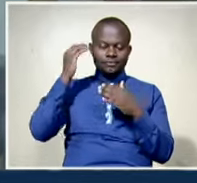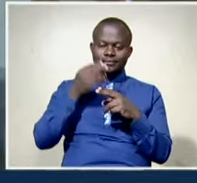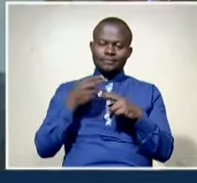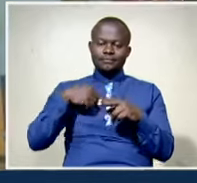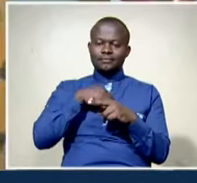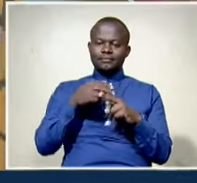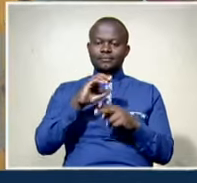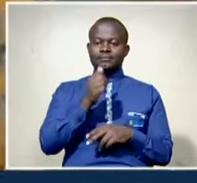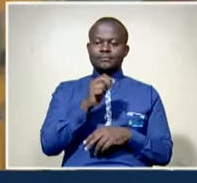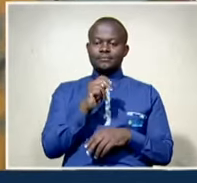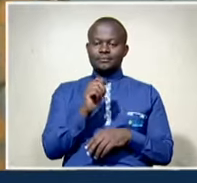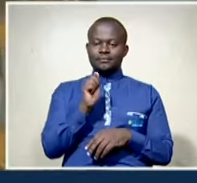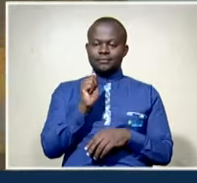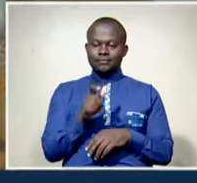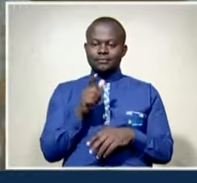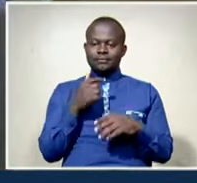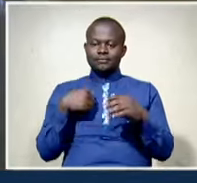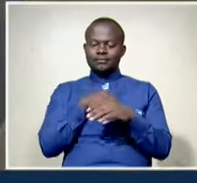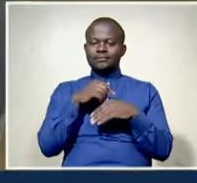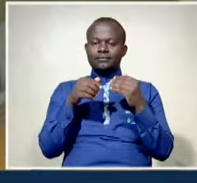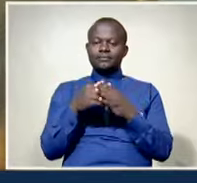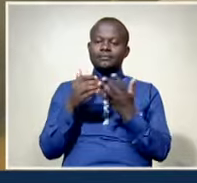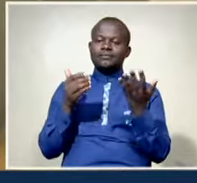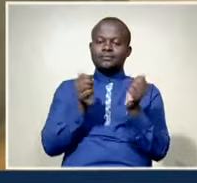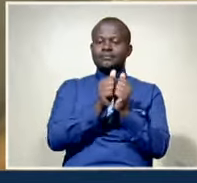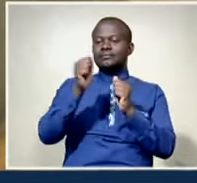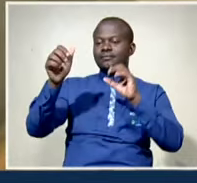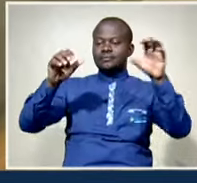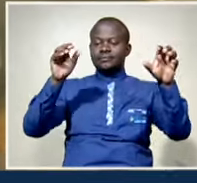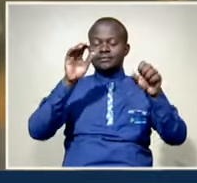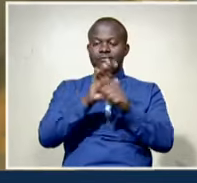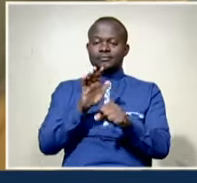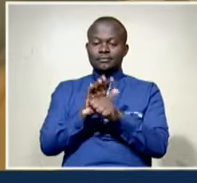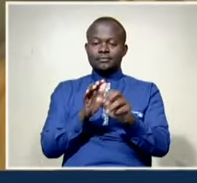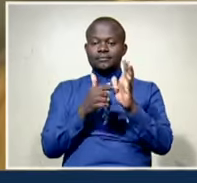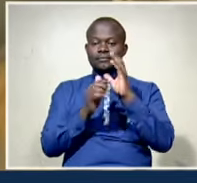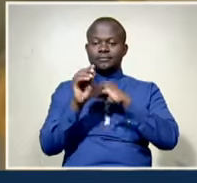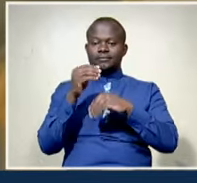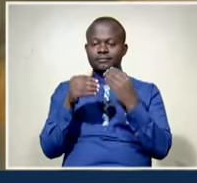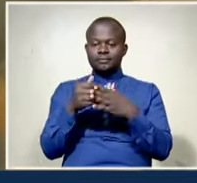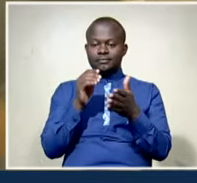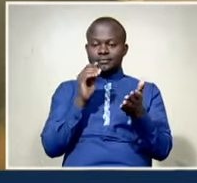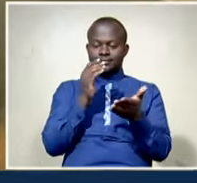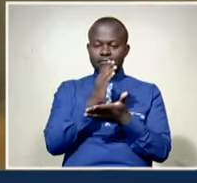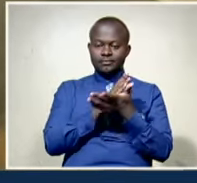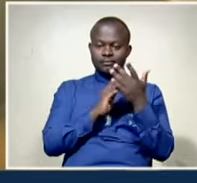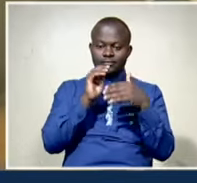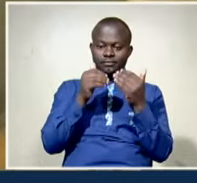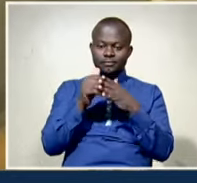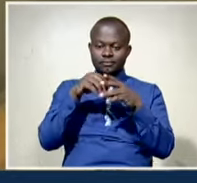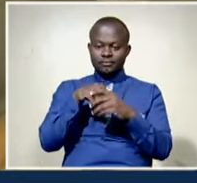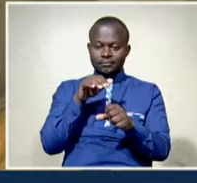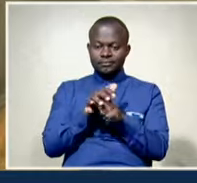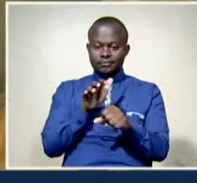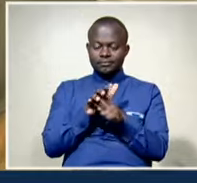Chantal Uwimana hanyuma iki cyicungo n'ibindi by'abana byinshi biri hano mu imurikagurisha ni bimwe mu byo abantu bari kwitabira cyane